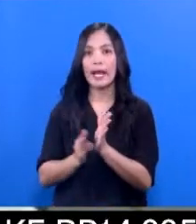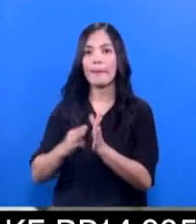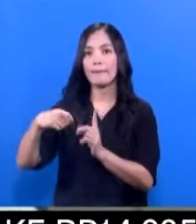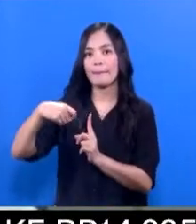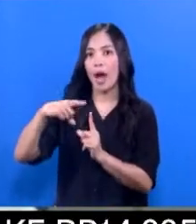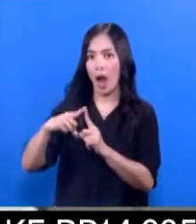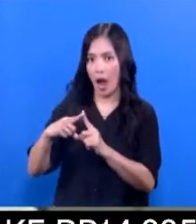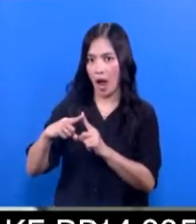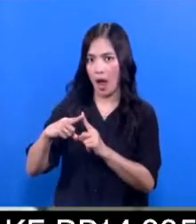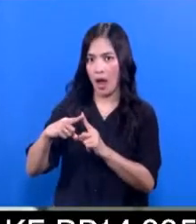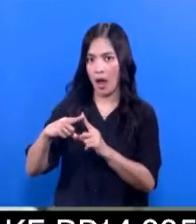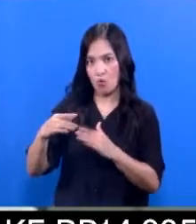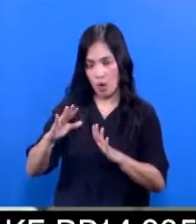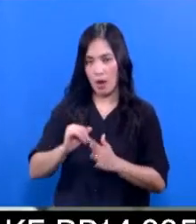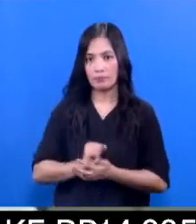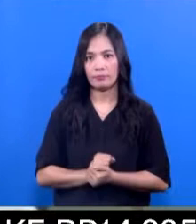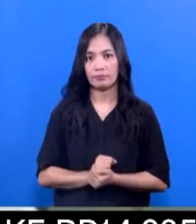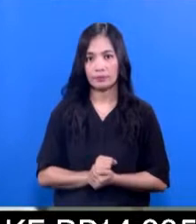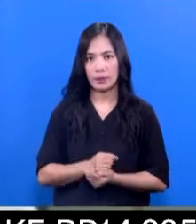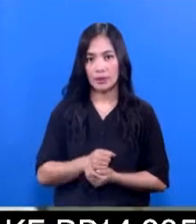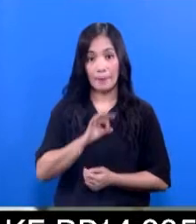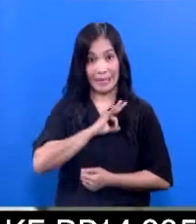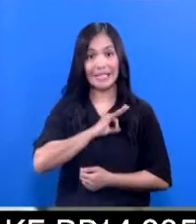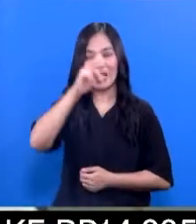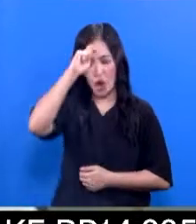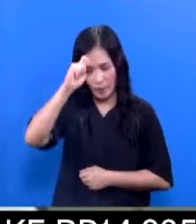sudah diputuskan oleh Mahkamah Agung tentang